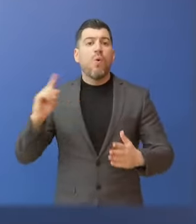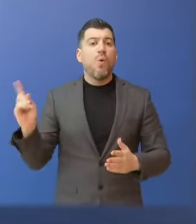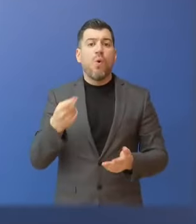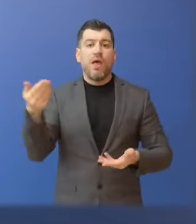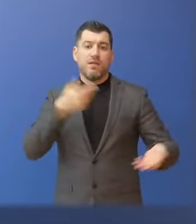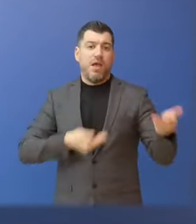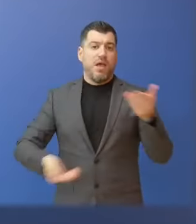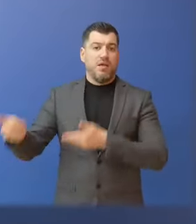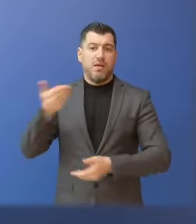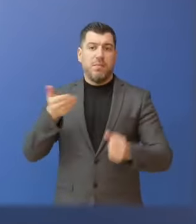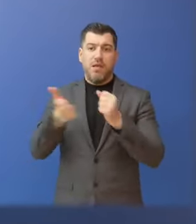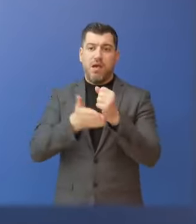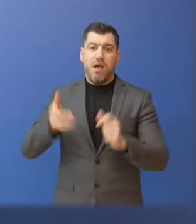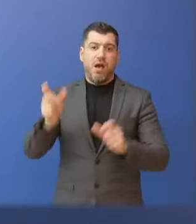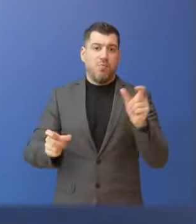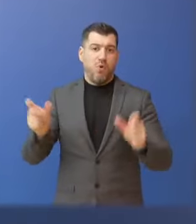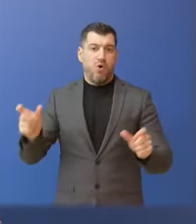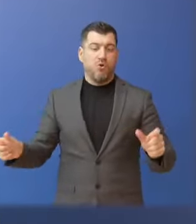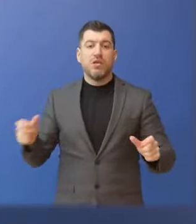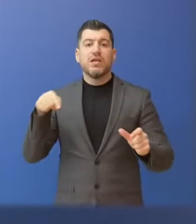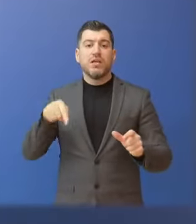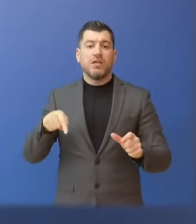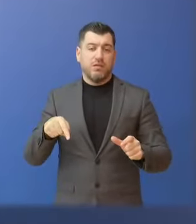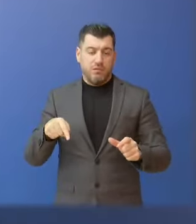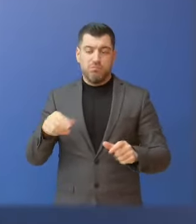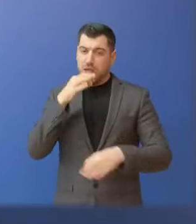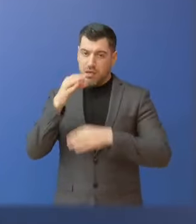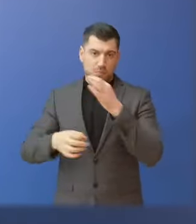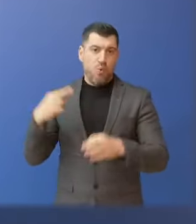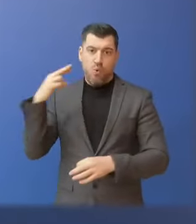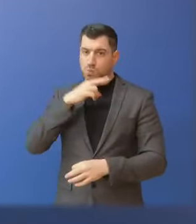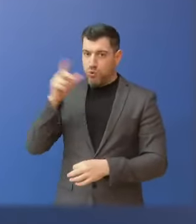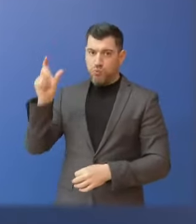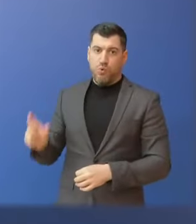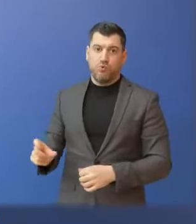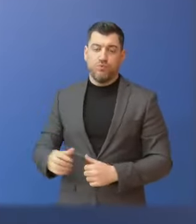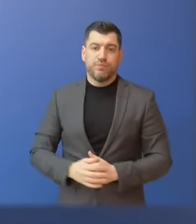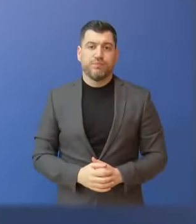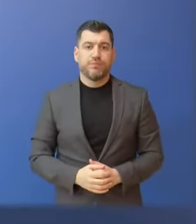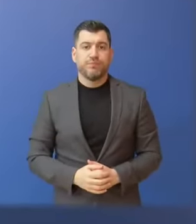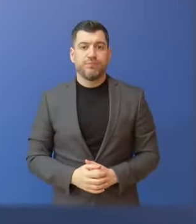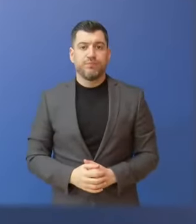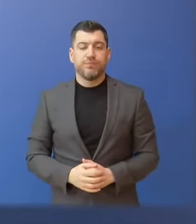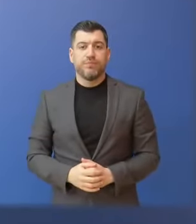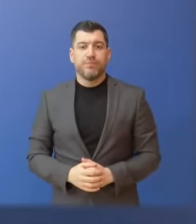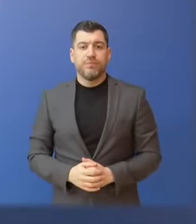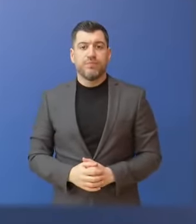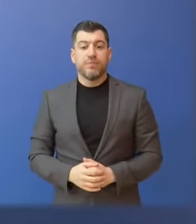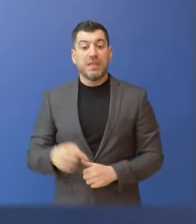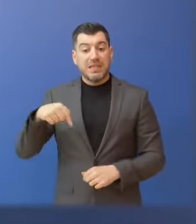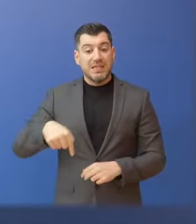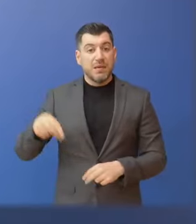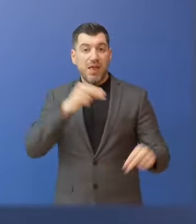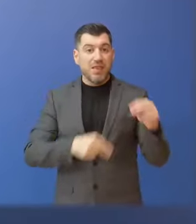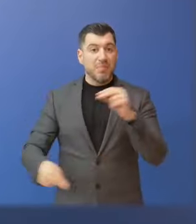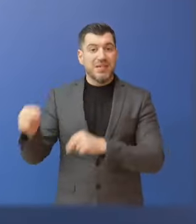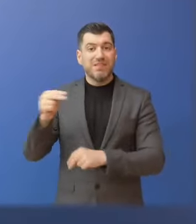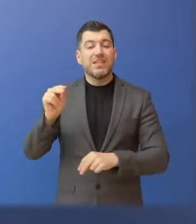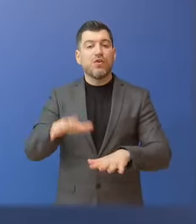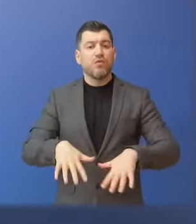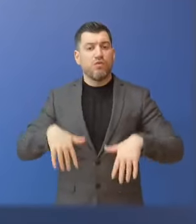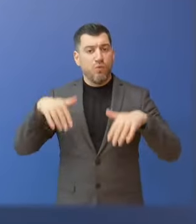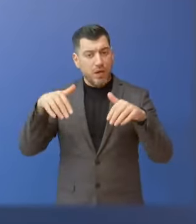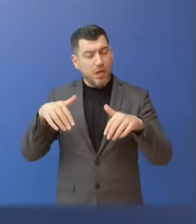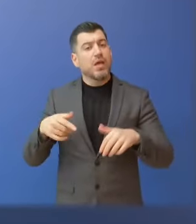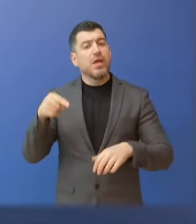των αγροτών και των κτηνοτρόφων μας όπως τόνισε ο πρωθυπουργός αναμένεται να ψηφιστεί σήμερα από τη βουλή και μάλιστα με